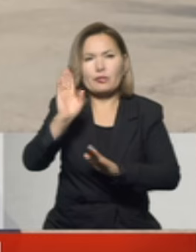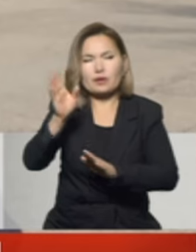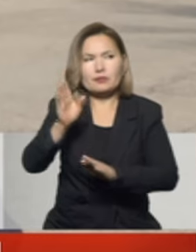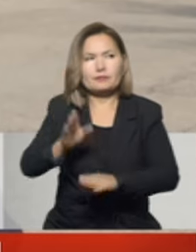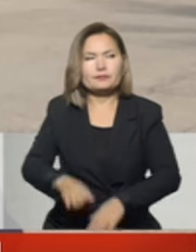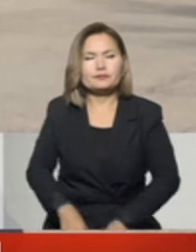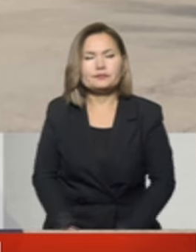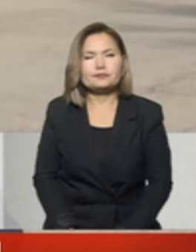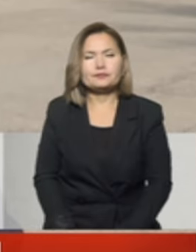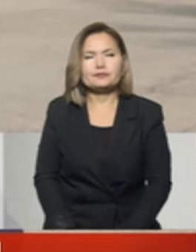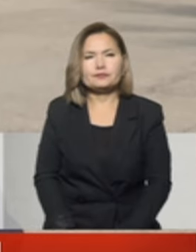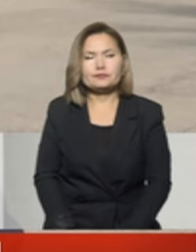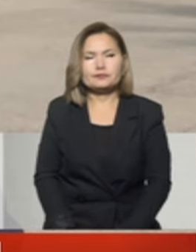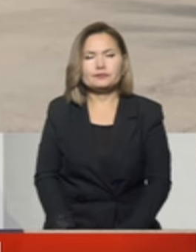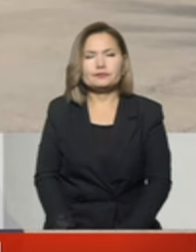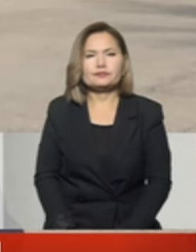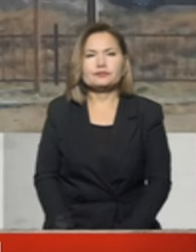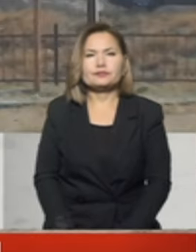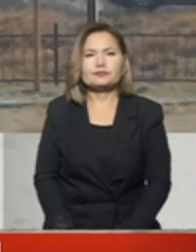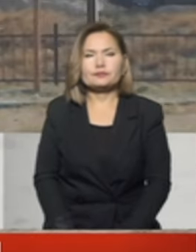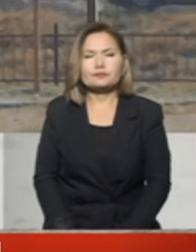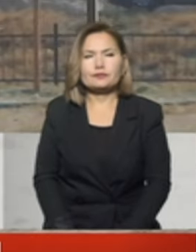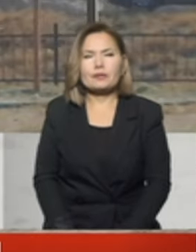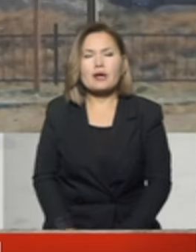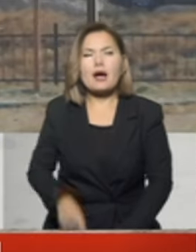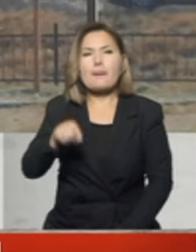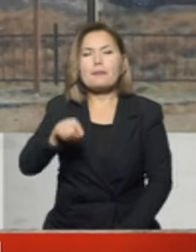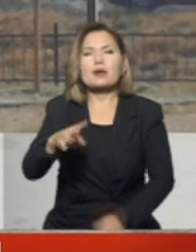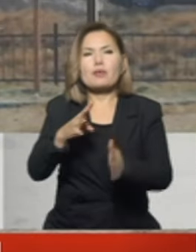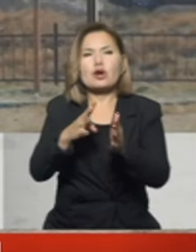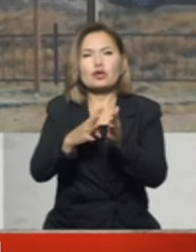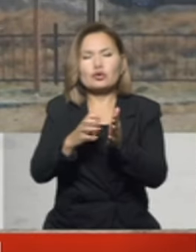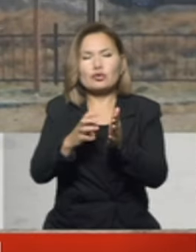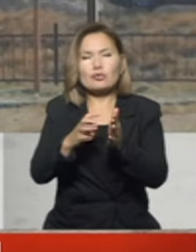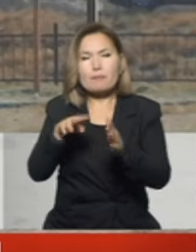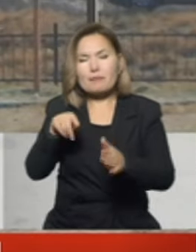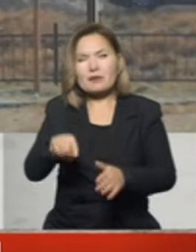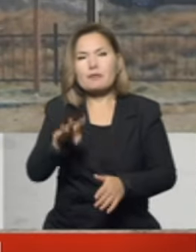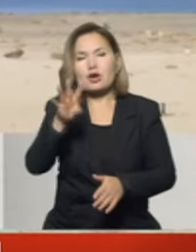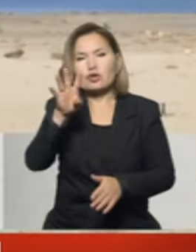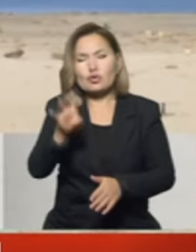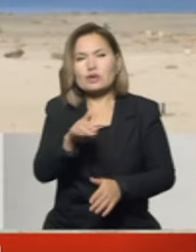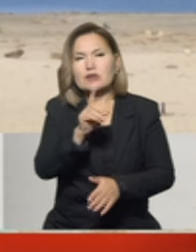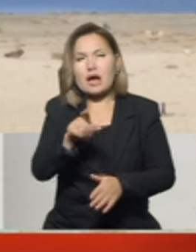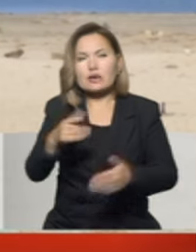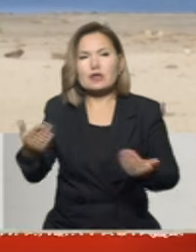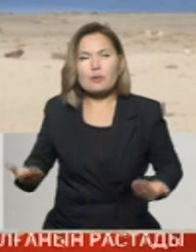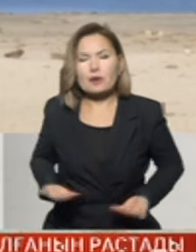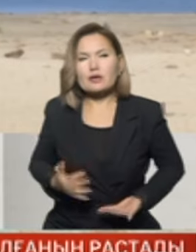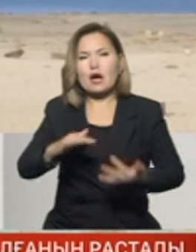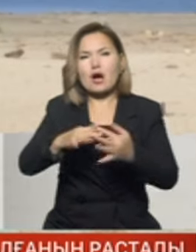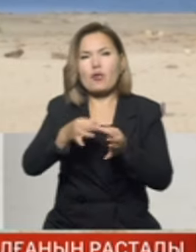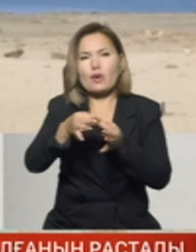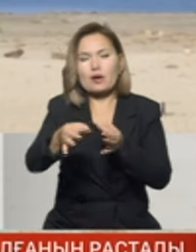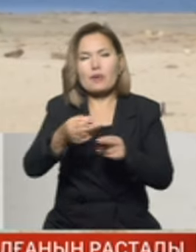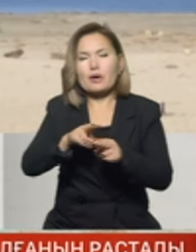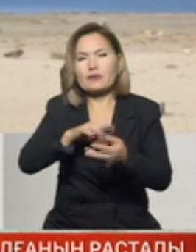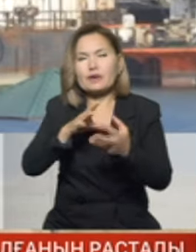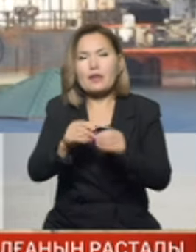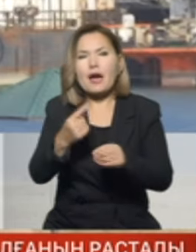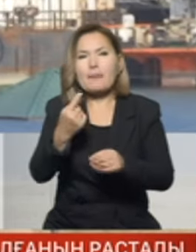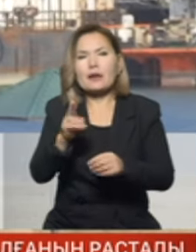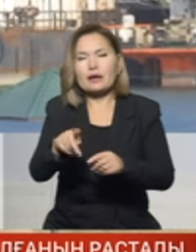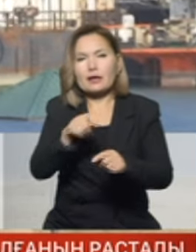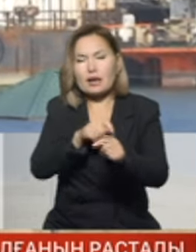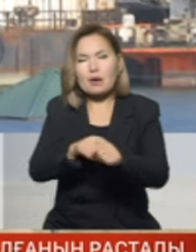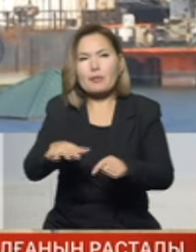тексеріс жүргізу үшін құжаттар толықтай жолданатын болады. 1400-ге жуық тұрғыны бар Аташ Баутин ауылына қарасты елді мекен. Бір шақырымдай жағалауы